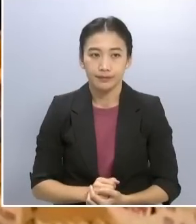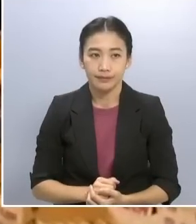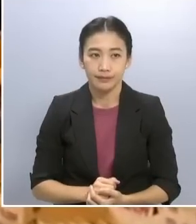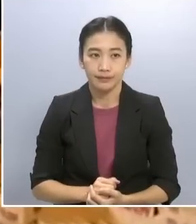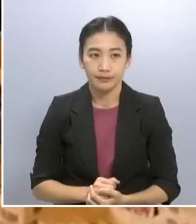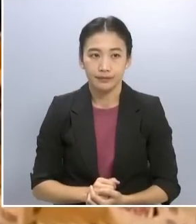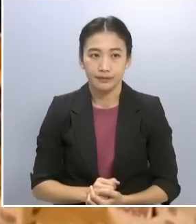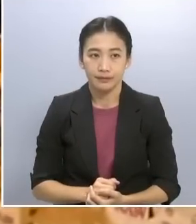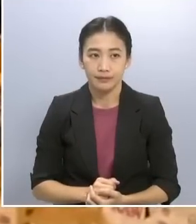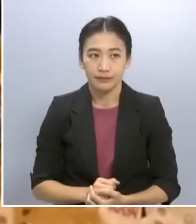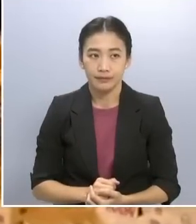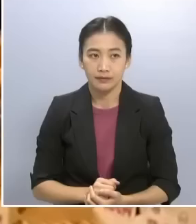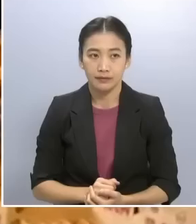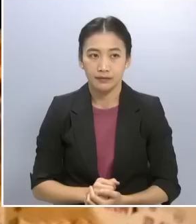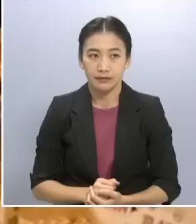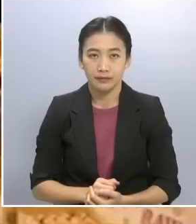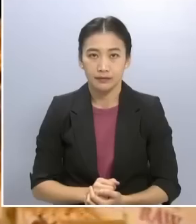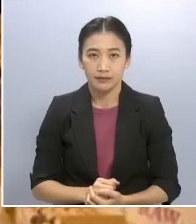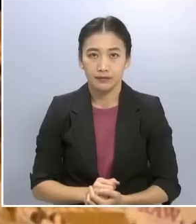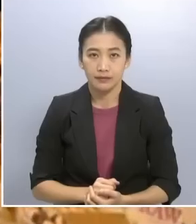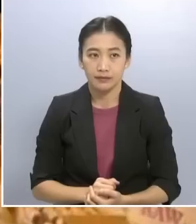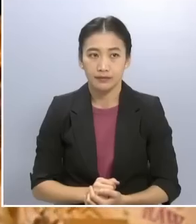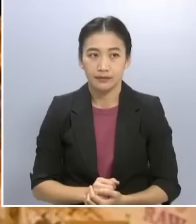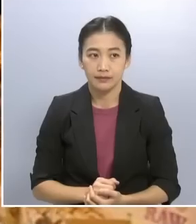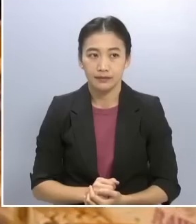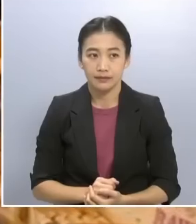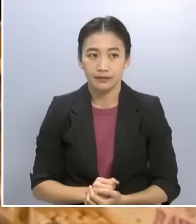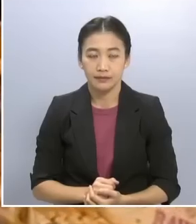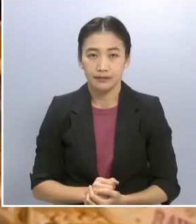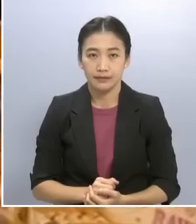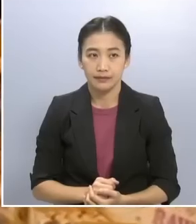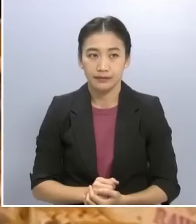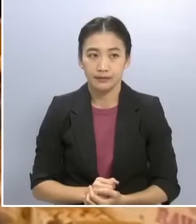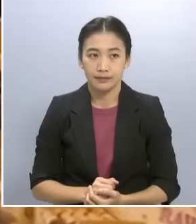นี่ฮะนี่ฮะผู้ชมครับเห็นไหมล่ะ ทำไรกู เ